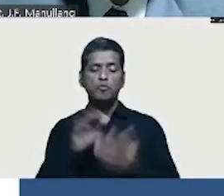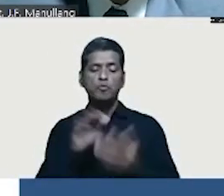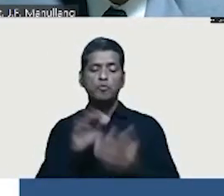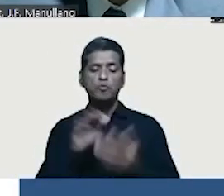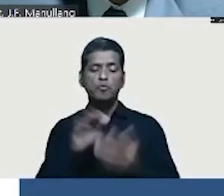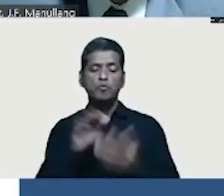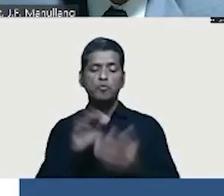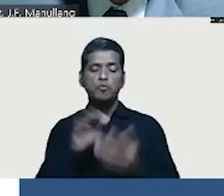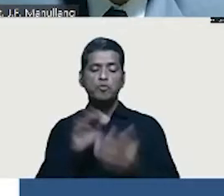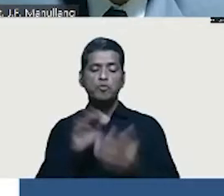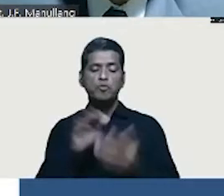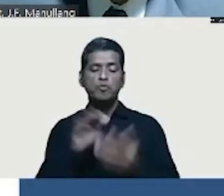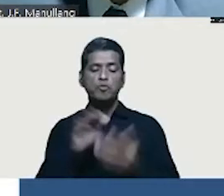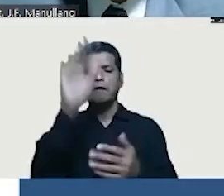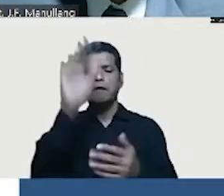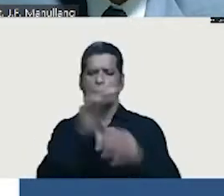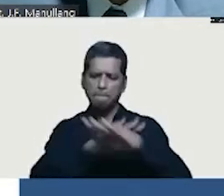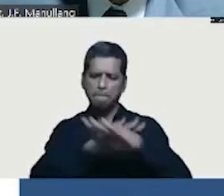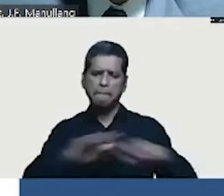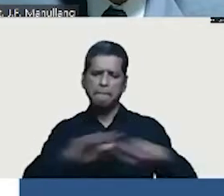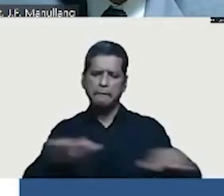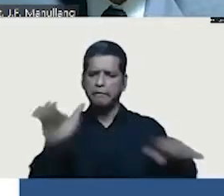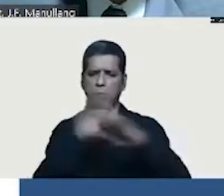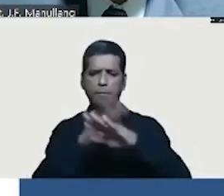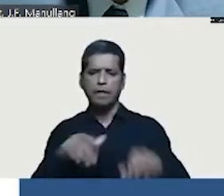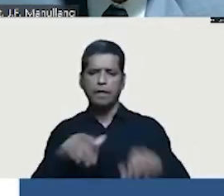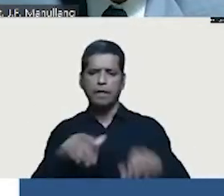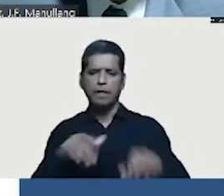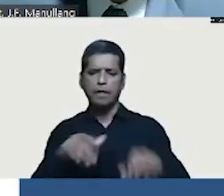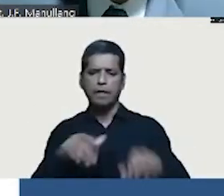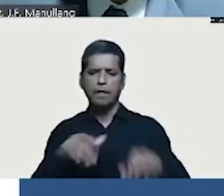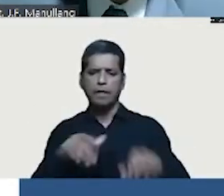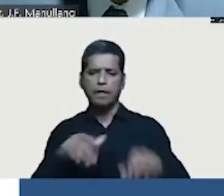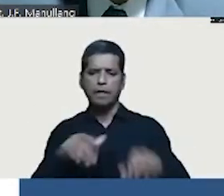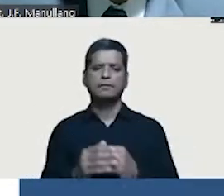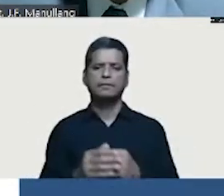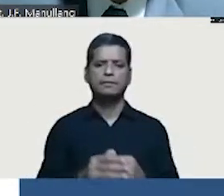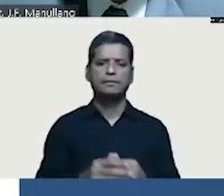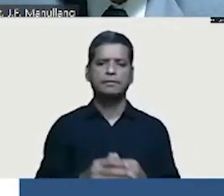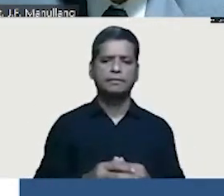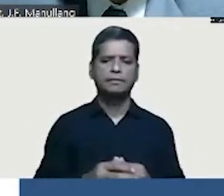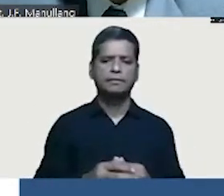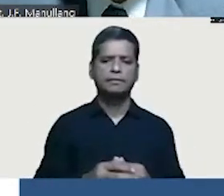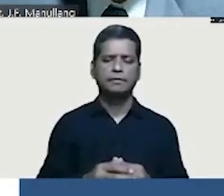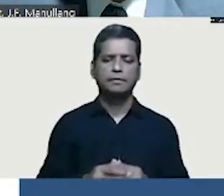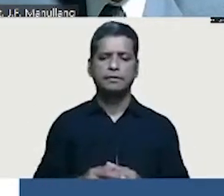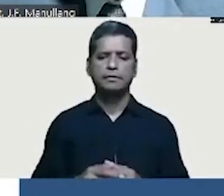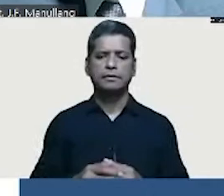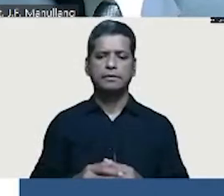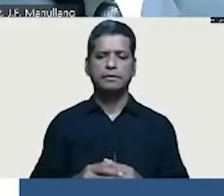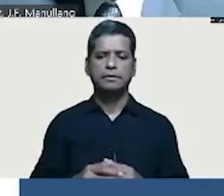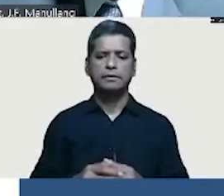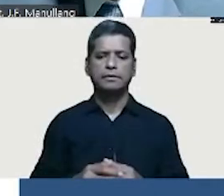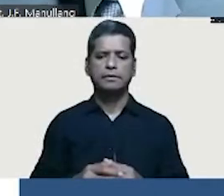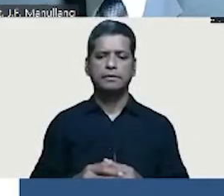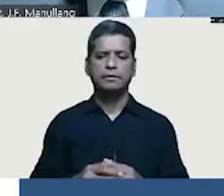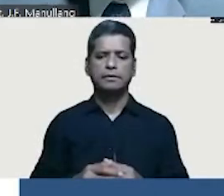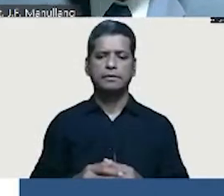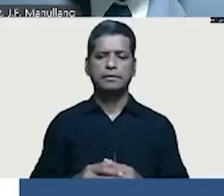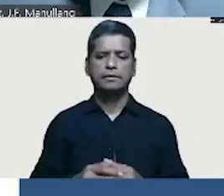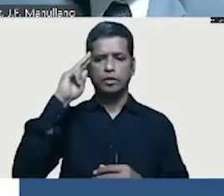itu bukan bukan Nabi Yunus sulit Umar Dia berkata daripada hal yang ada kancuran itu tentunya nabi palsu